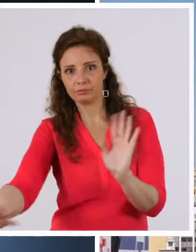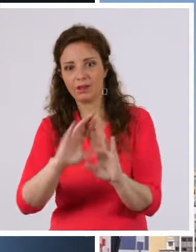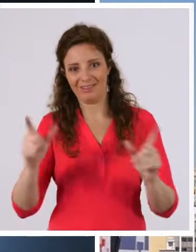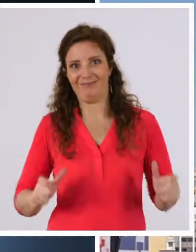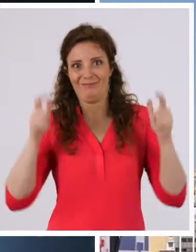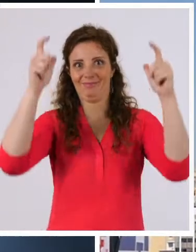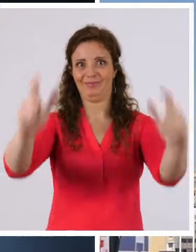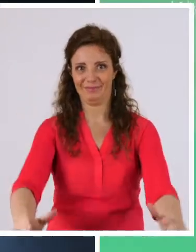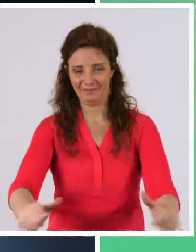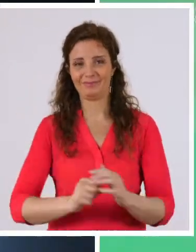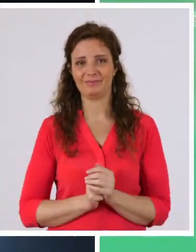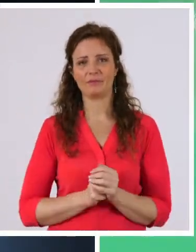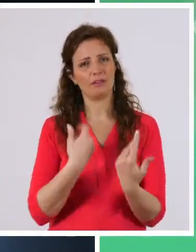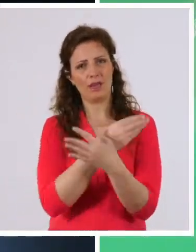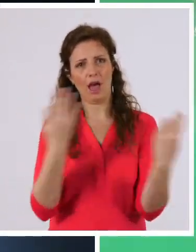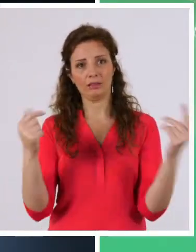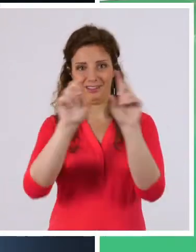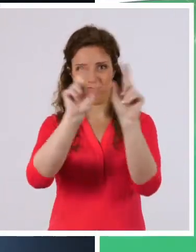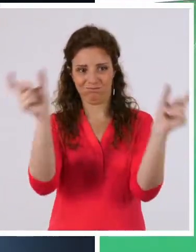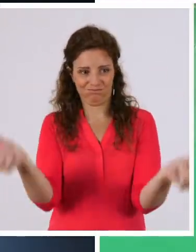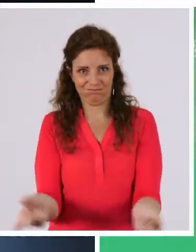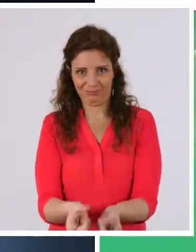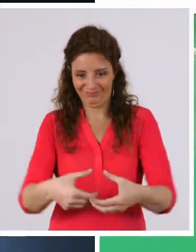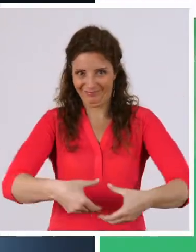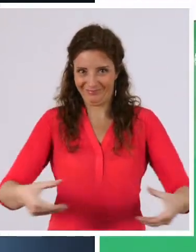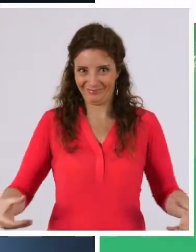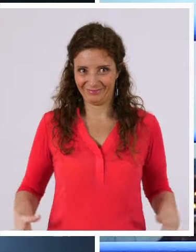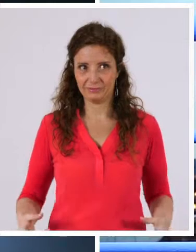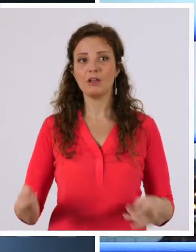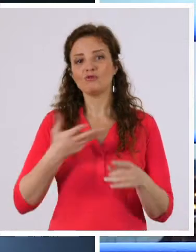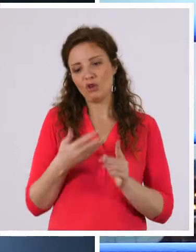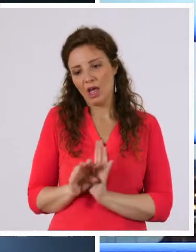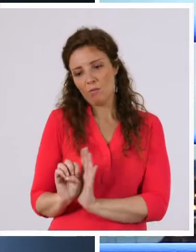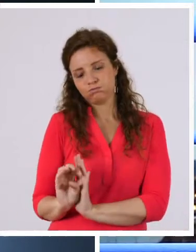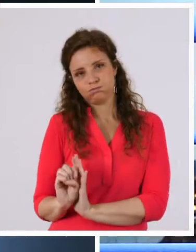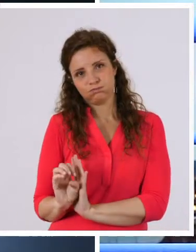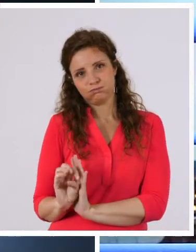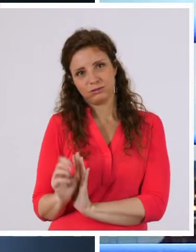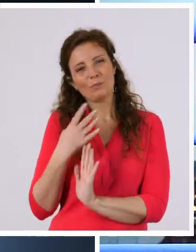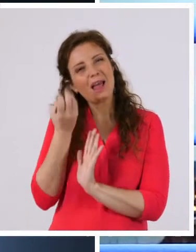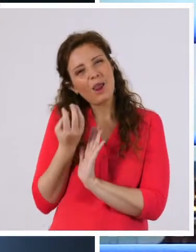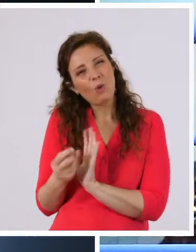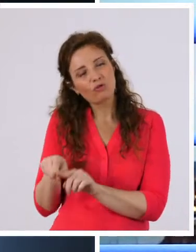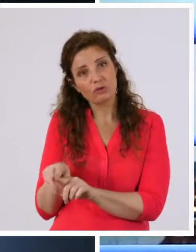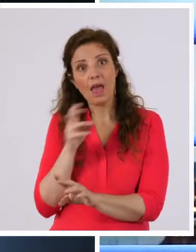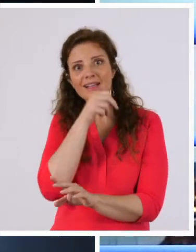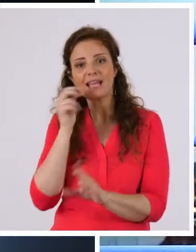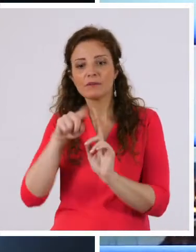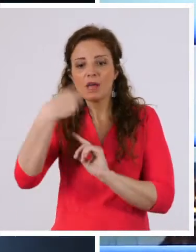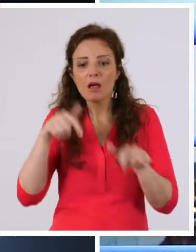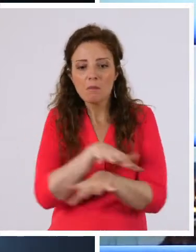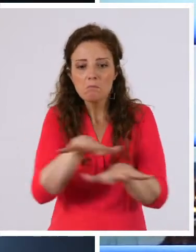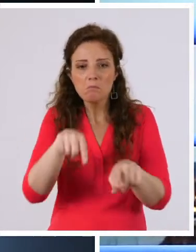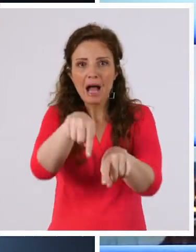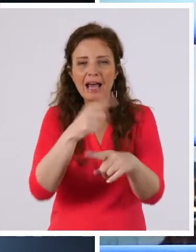bordo. Molti di questi salvagenti anulari sono dotati di una boetta luminosa, indispensabile per